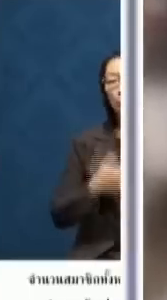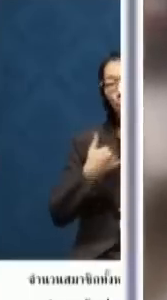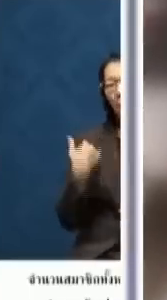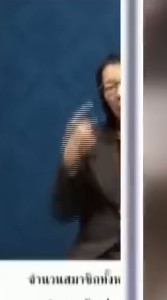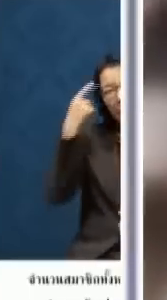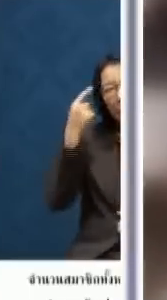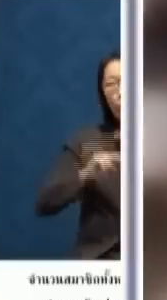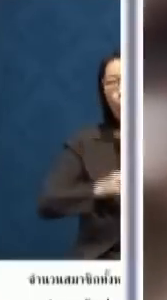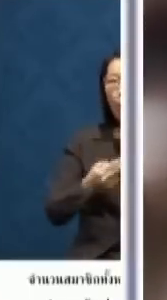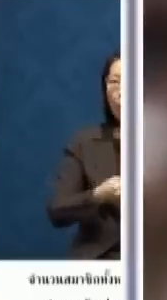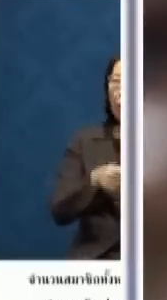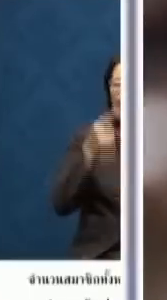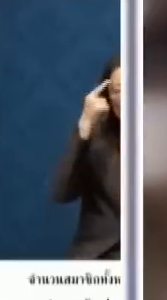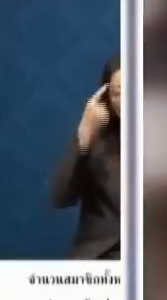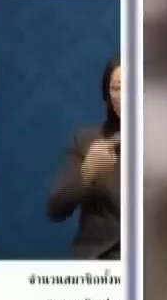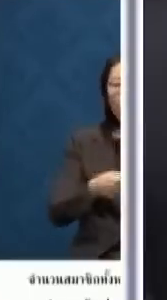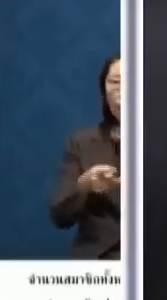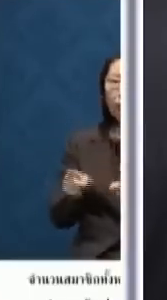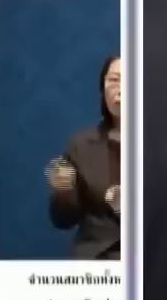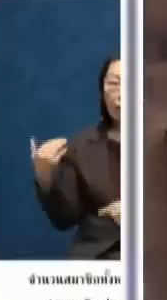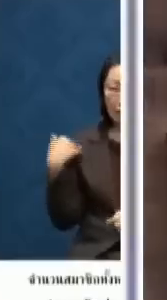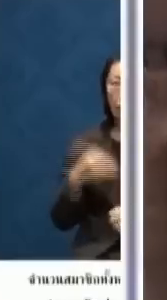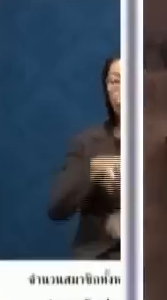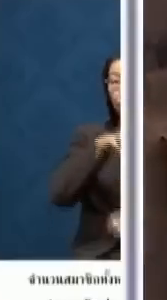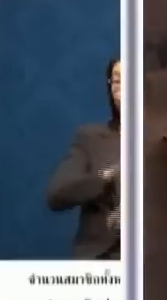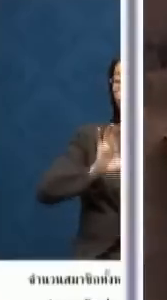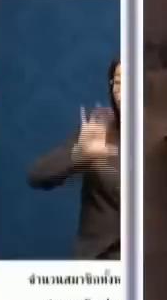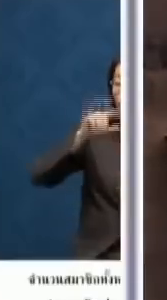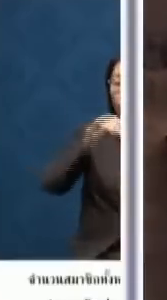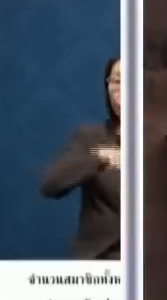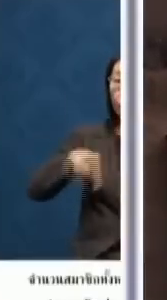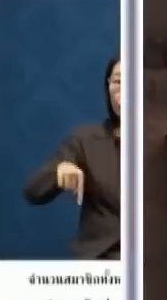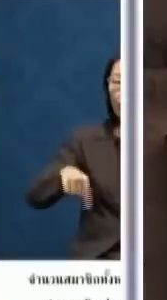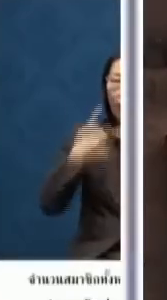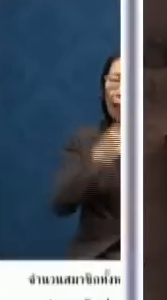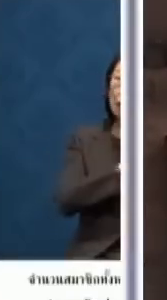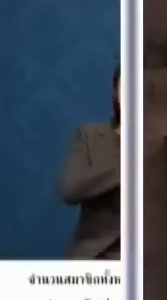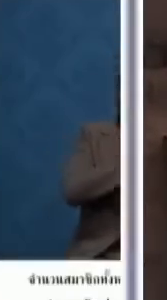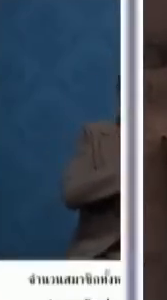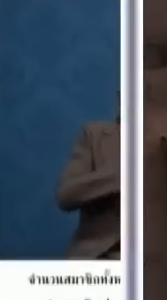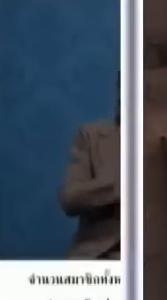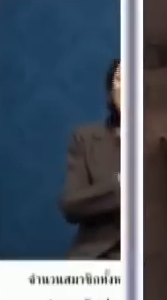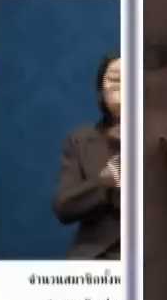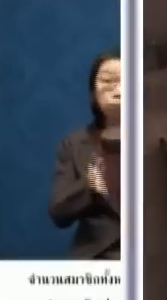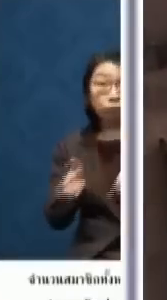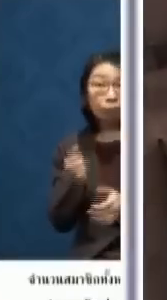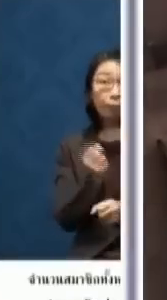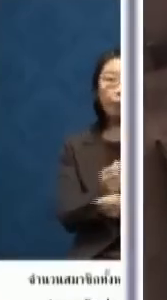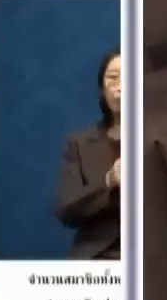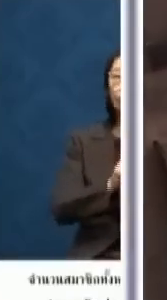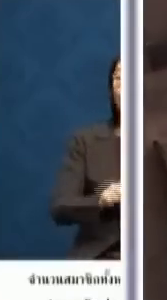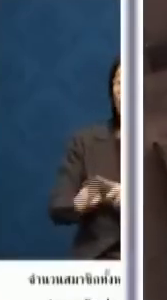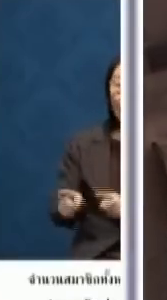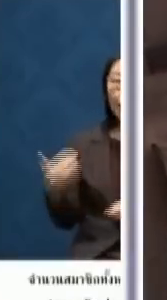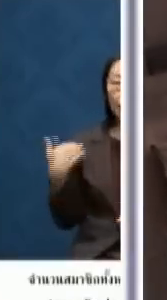างกันรวมถึงกรณีหน่วยงานของรัฐร่วมกันปฏิบัติงานใครจะรับผิดชอบอย่างไรวิธีการปฏิบัติอย่างไรซึ่งปัญหาความ